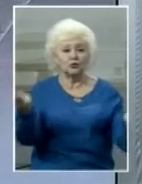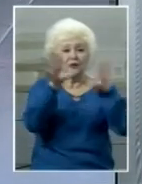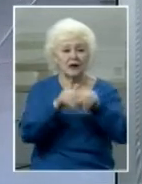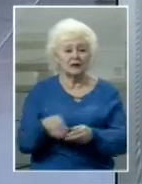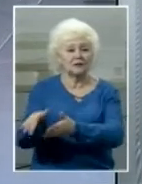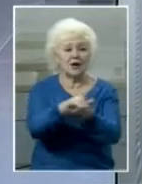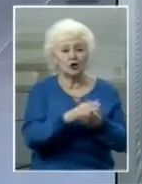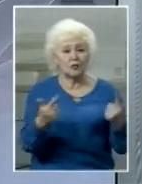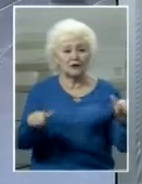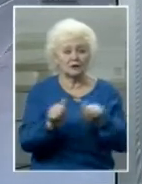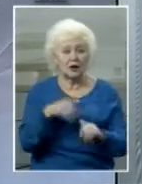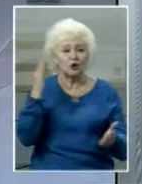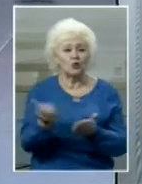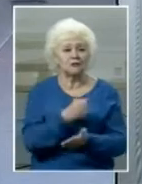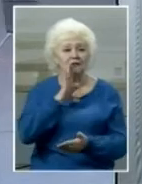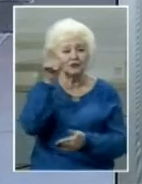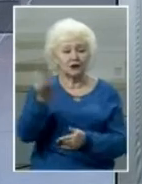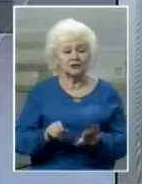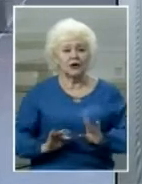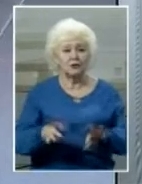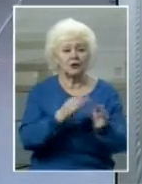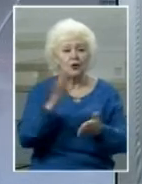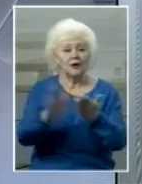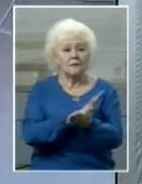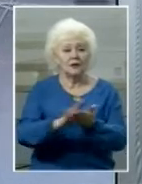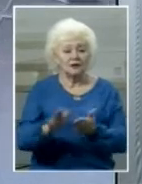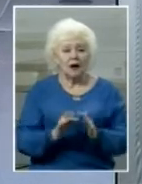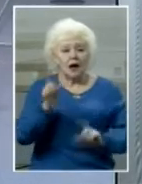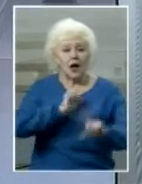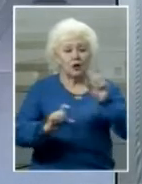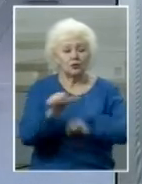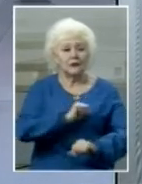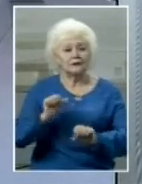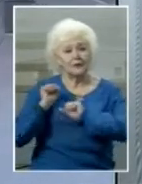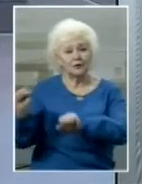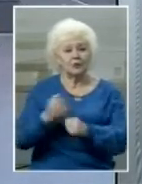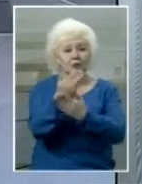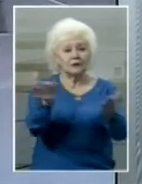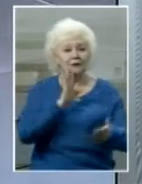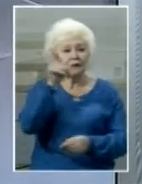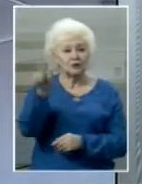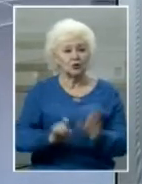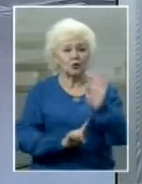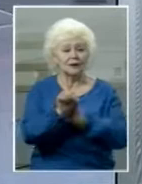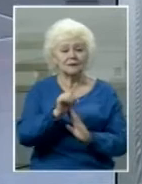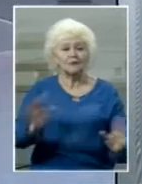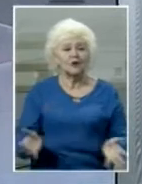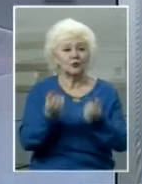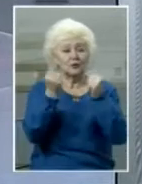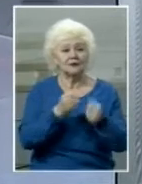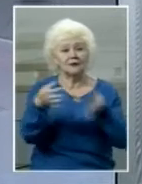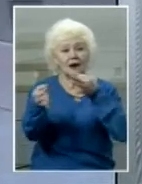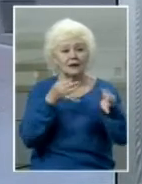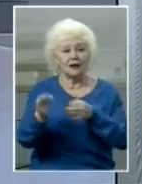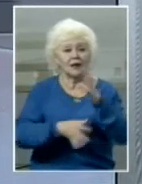із громадською організацією «Успішна жінка» проводять безкоштовний курс із самооборони для жінок. Він розпочався за підтримки